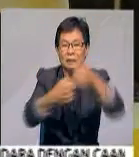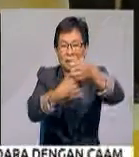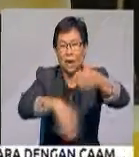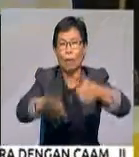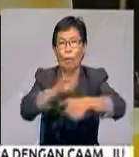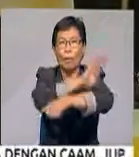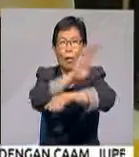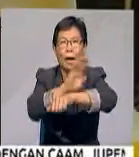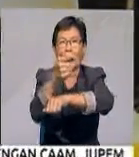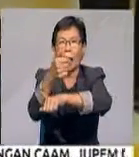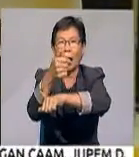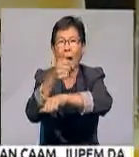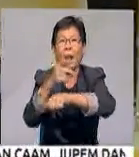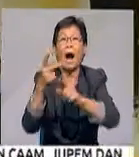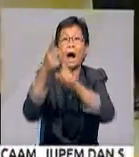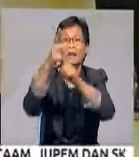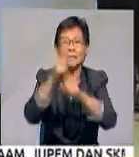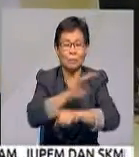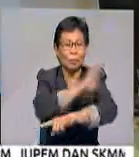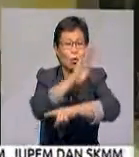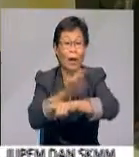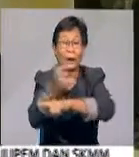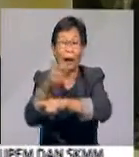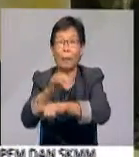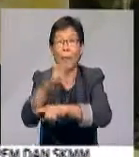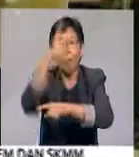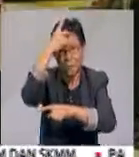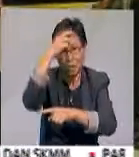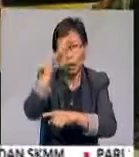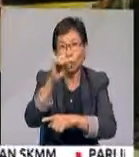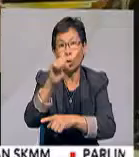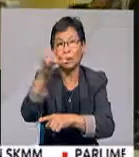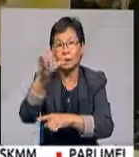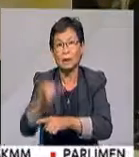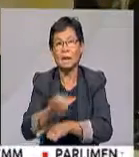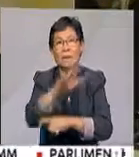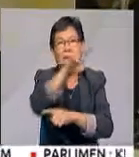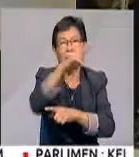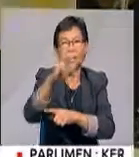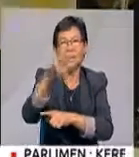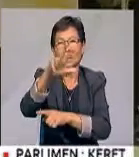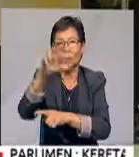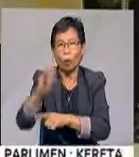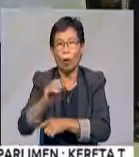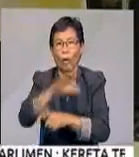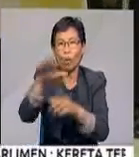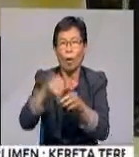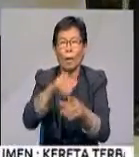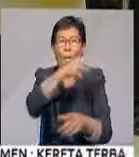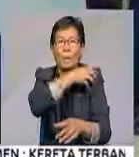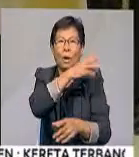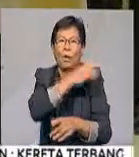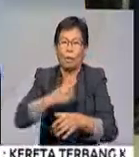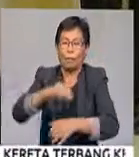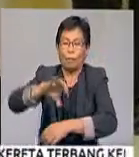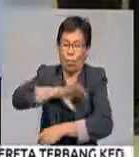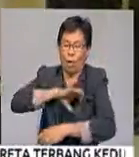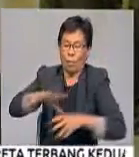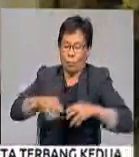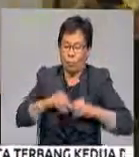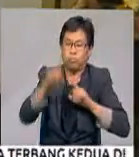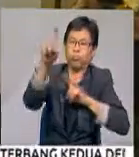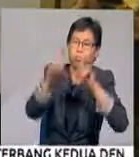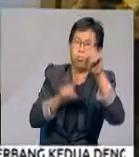Bukit cawangan khas satu Bukit aman Datuk roslie Abbas seramai 330 termasuk pegawai dan anggota polis menerima